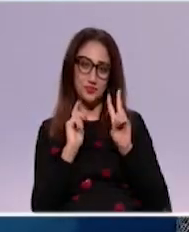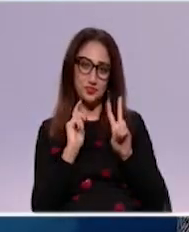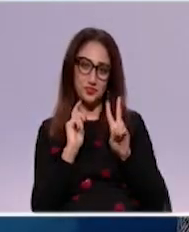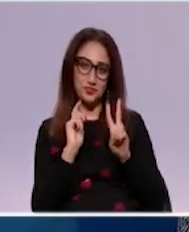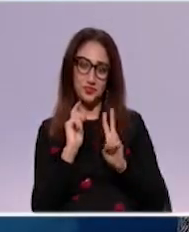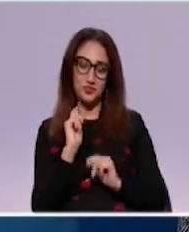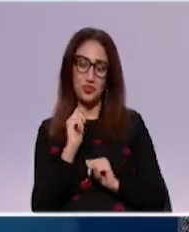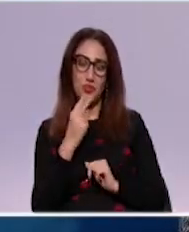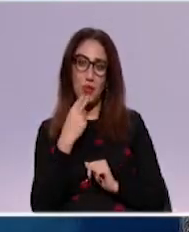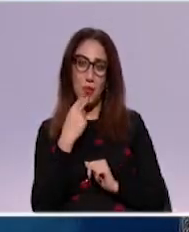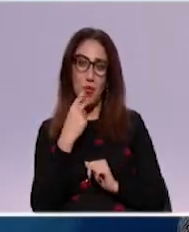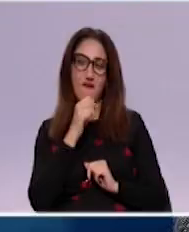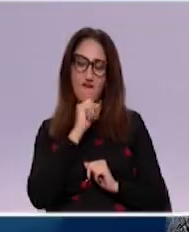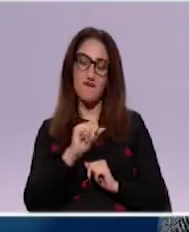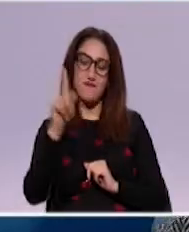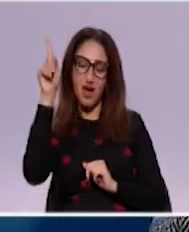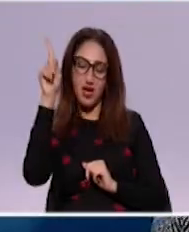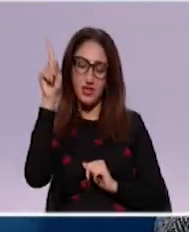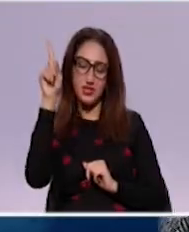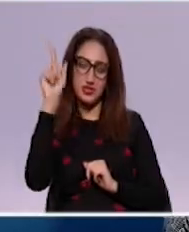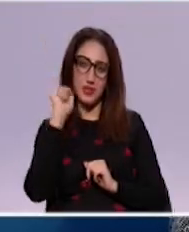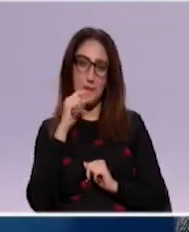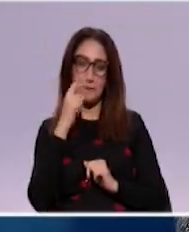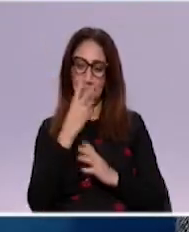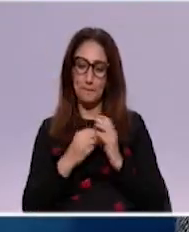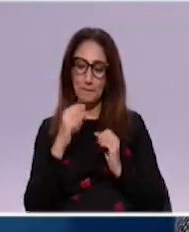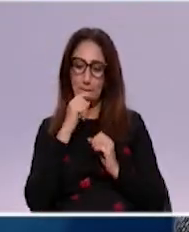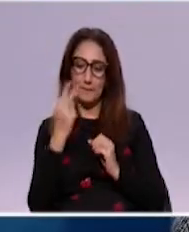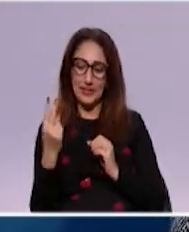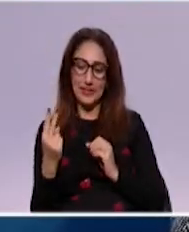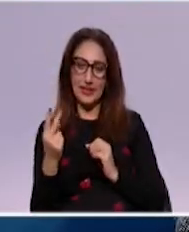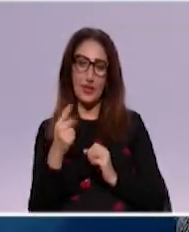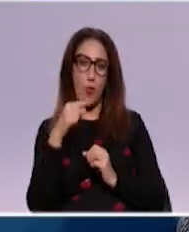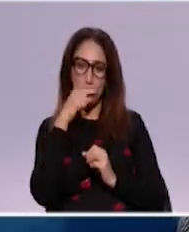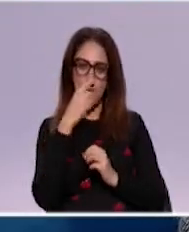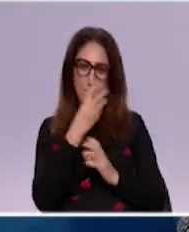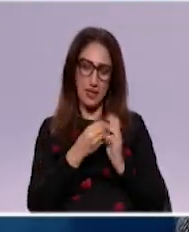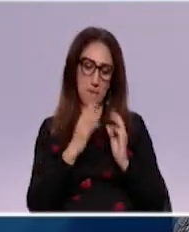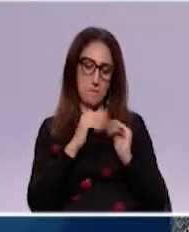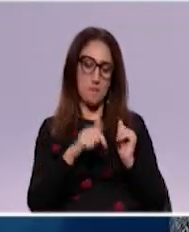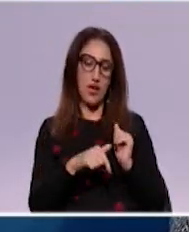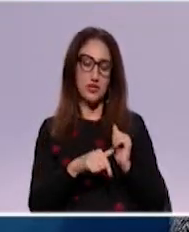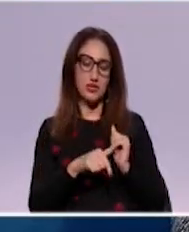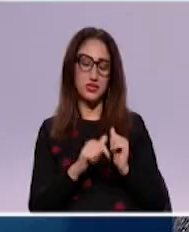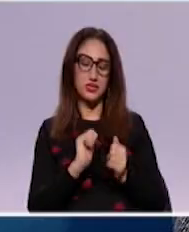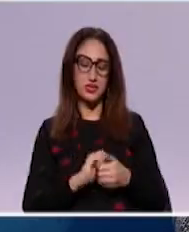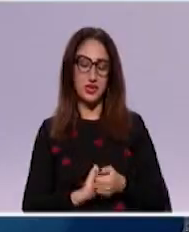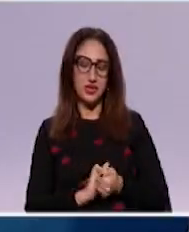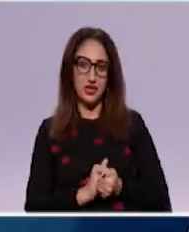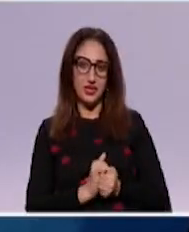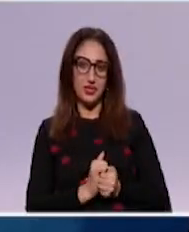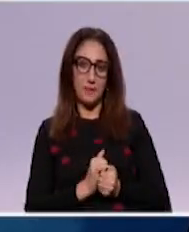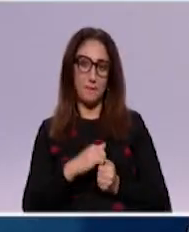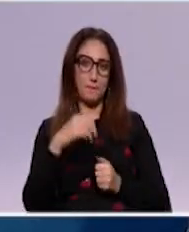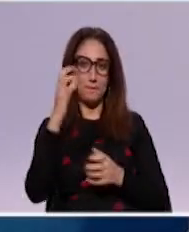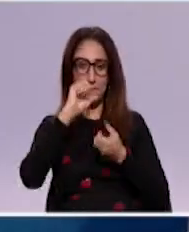نادر دلوقتي في فرنسا وعنده بنتين، ودينا في مصر فنانة